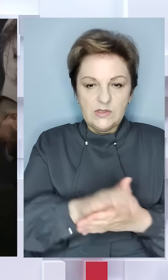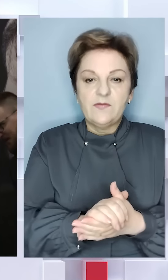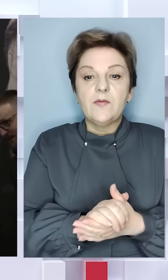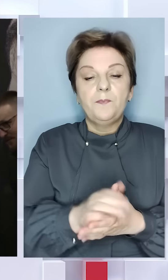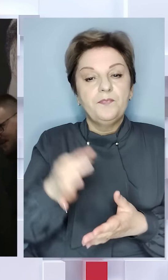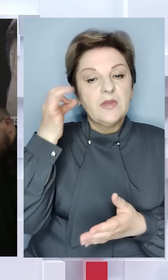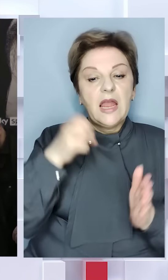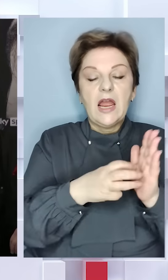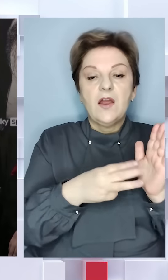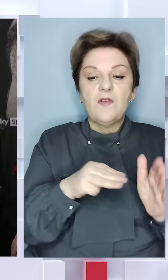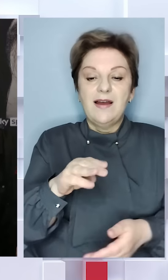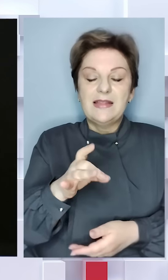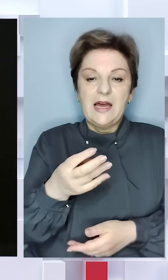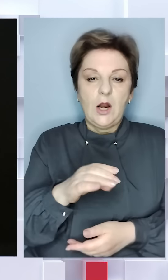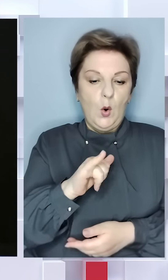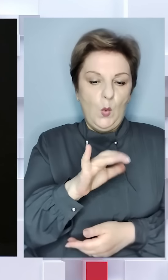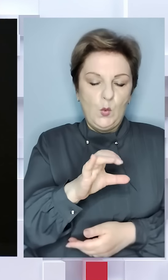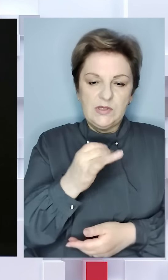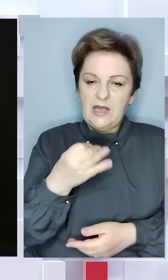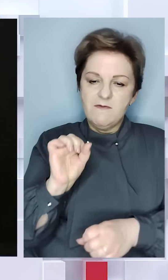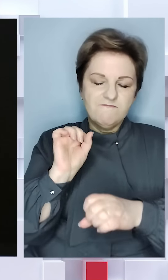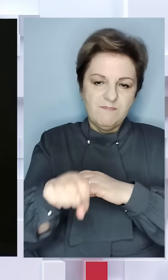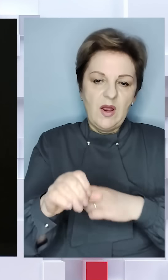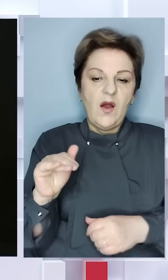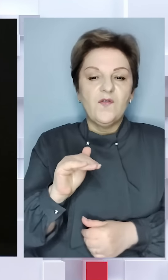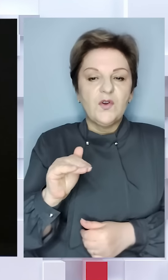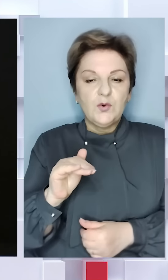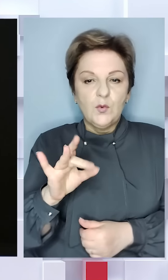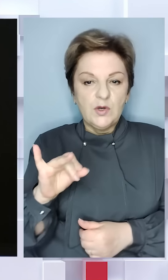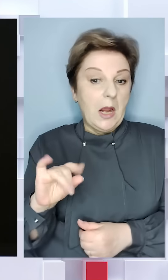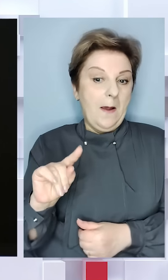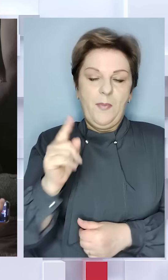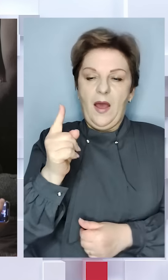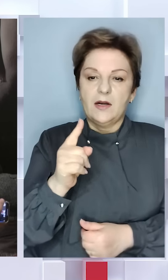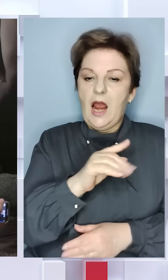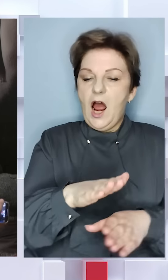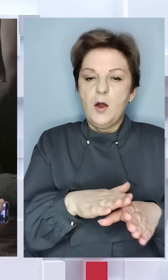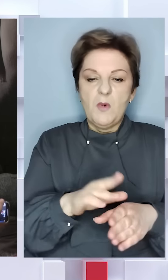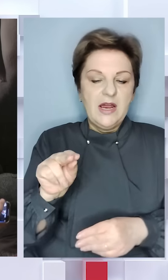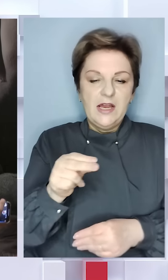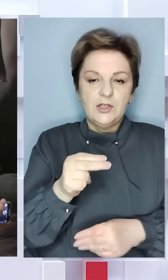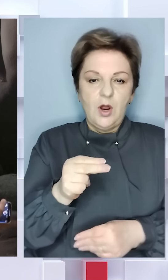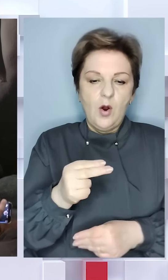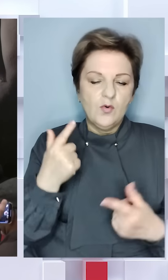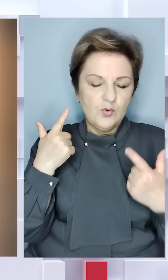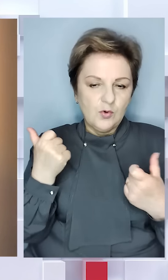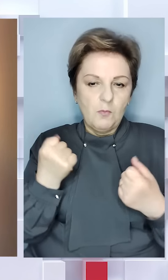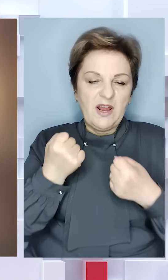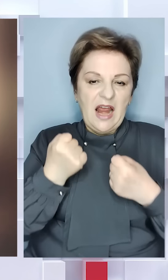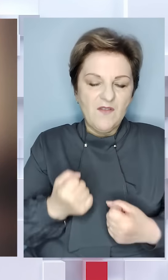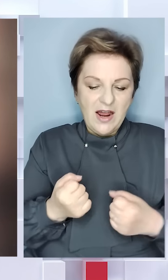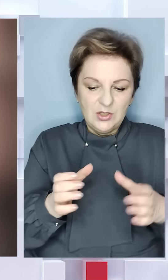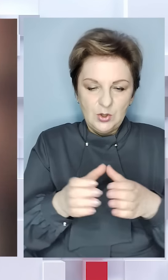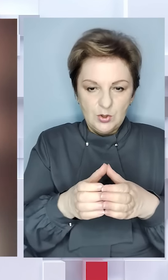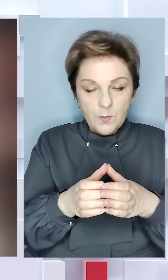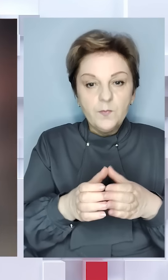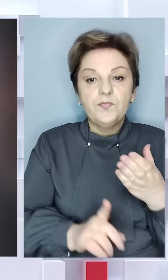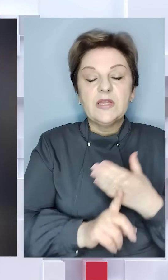що 18 травня Усик уже переміг Ф'юрі і став першим абсолютним чемпіоном у суперважкому дивізіоні